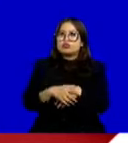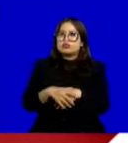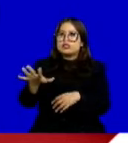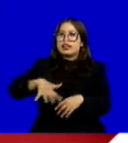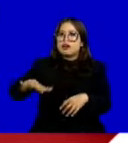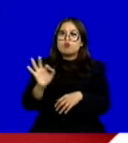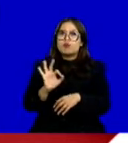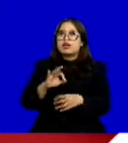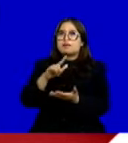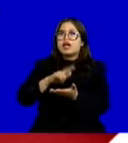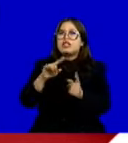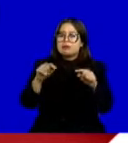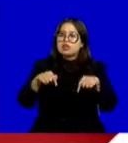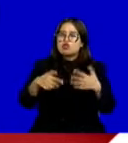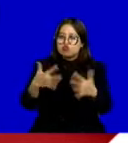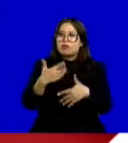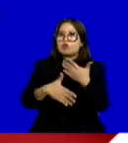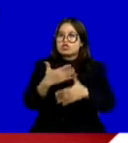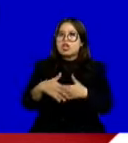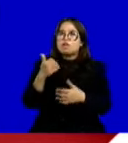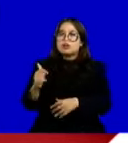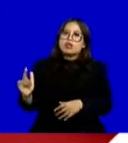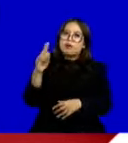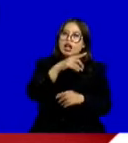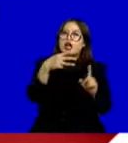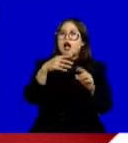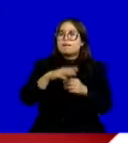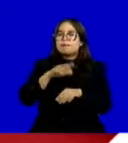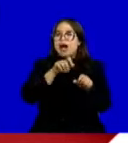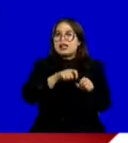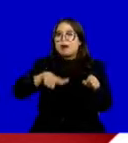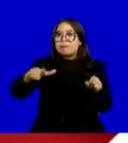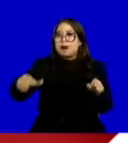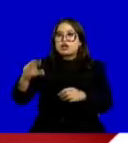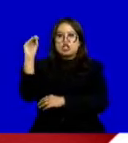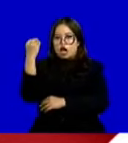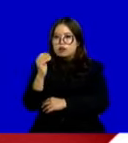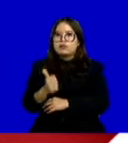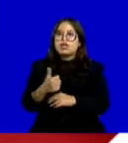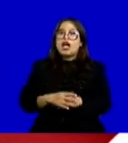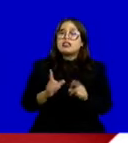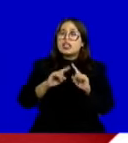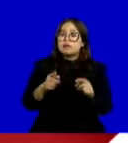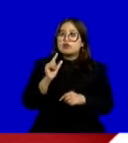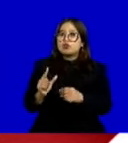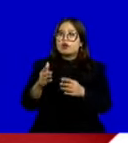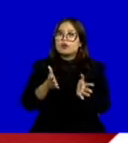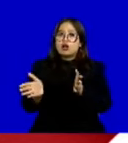penerbangan kebalik papan penerbangan ke Jakarta Oleh karena itu afirmasi dalam hal pembangunan